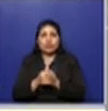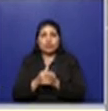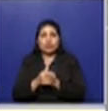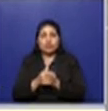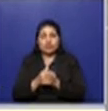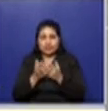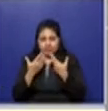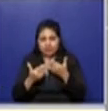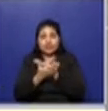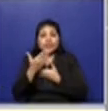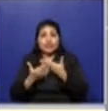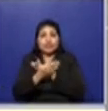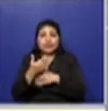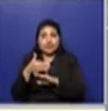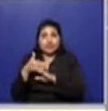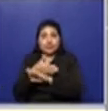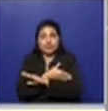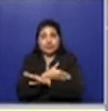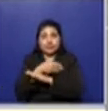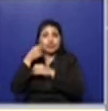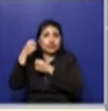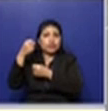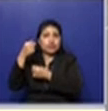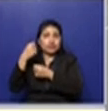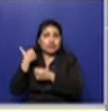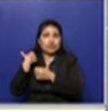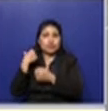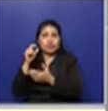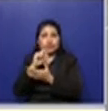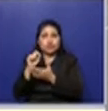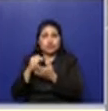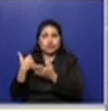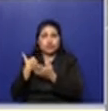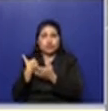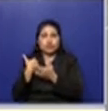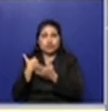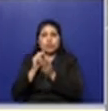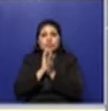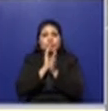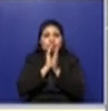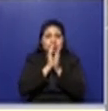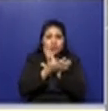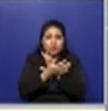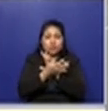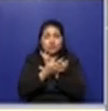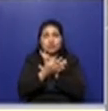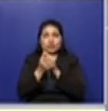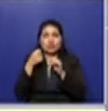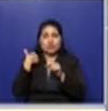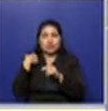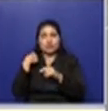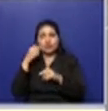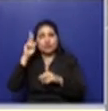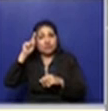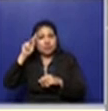ในการพิจารณาเนี่ยเราพิจารณาก่อนที่มีการชุมนุมนะครับเราก็เคยเขียนว่าควรปรับกระบวนนำเสนอข่าวให้เผยแพร่ได้รวดเร็วตามส